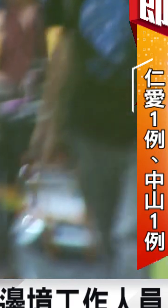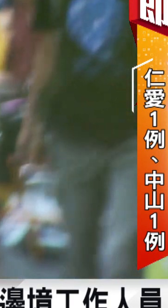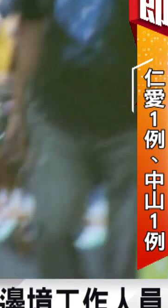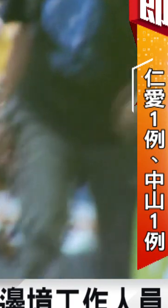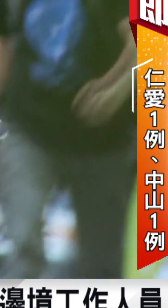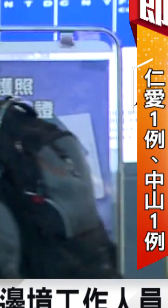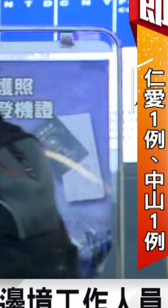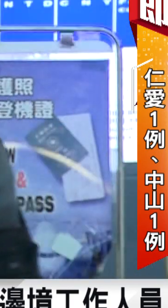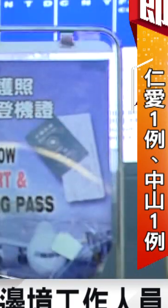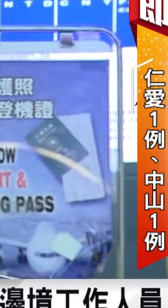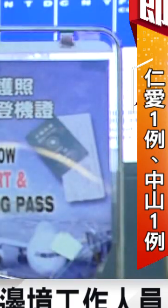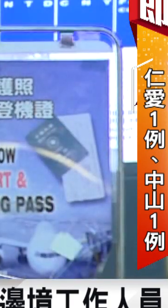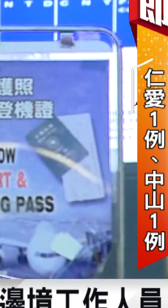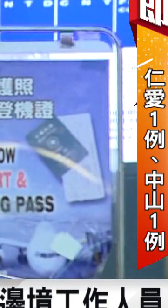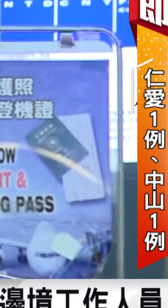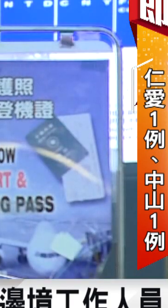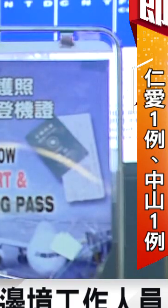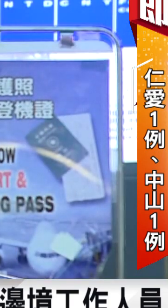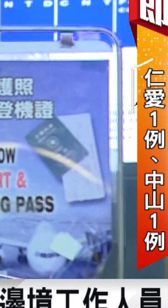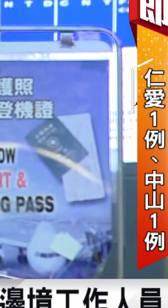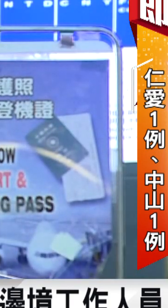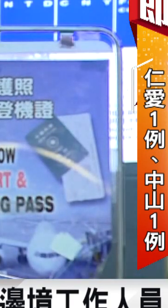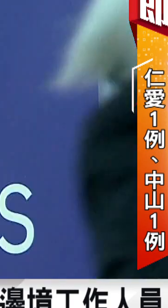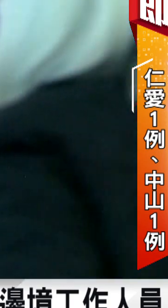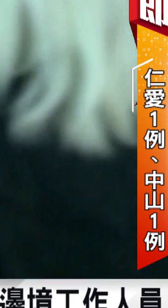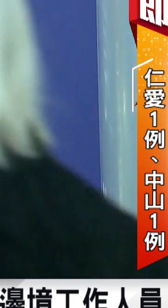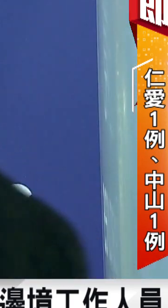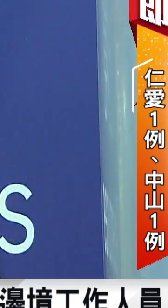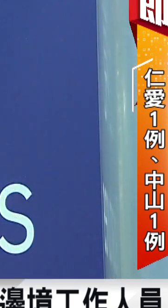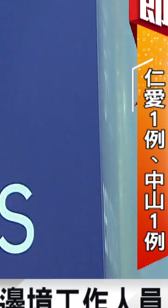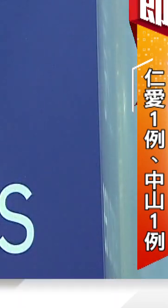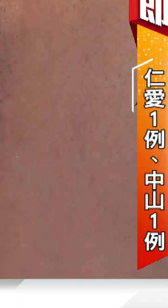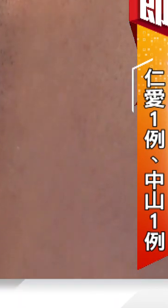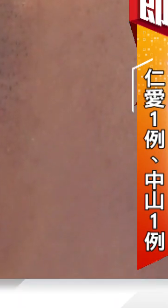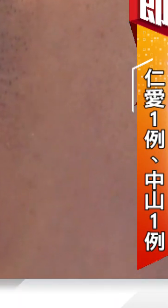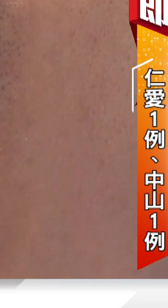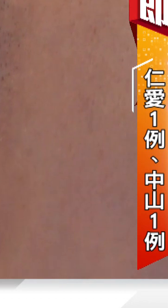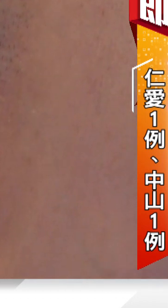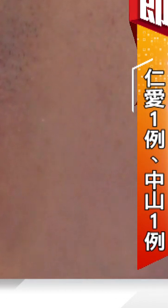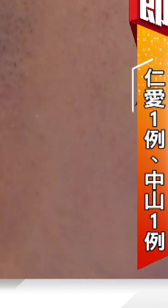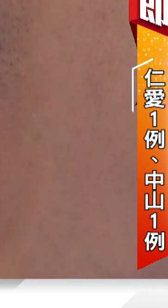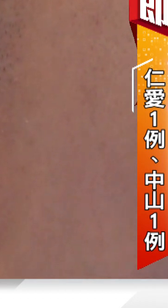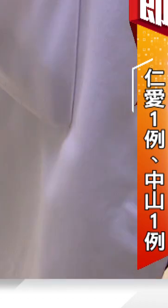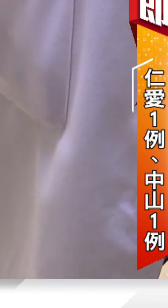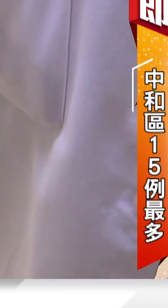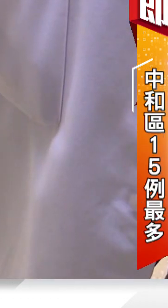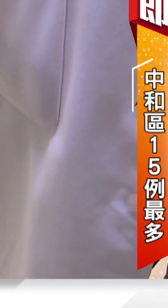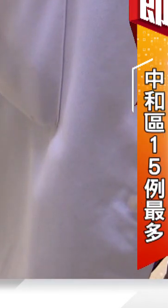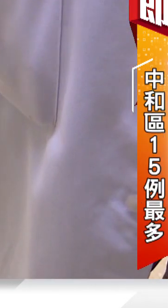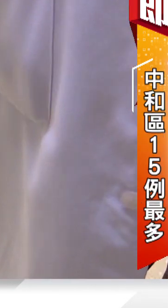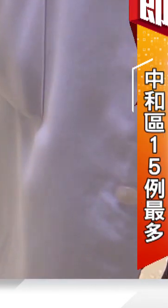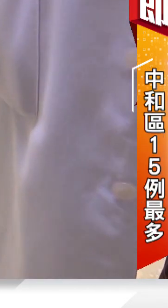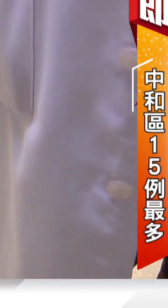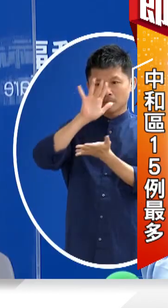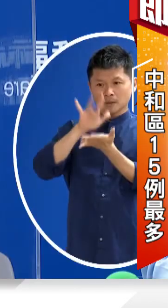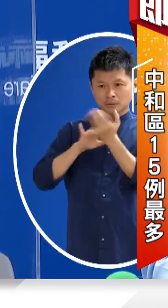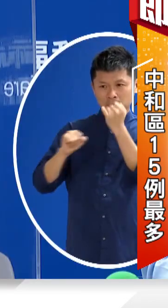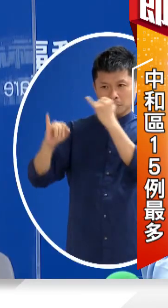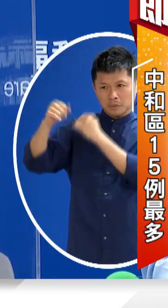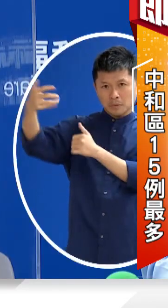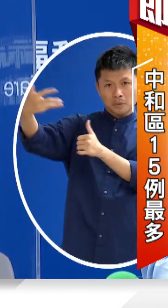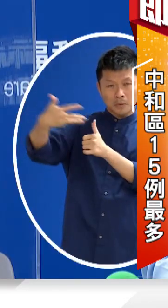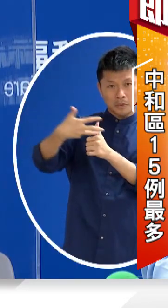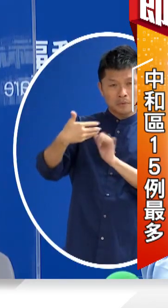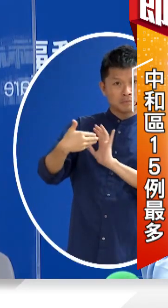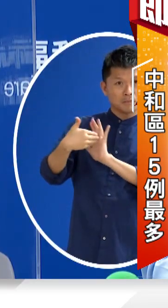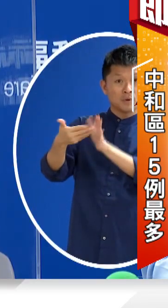护，指挥中心也快速给了回应。 防止这个相关的可能的变种病毒的入侵，所以